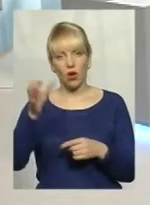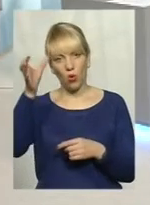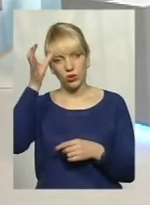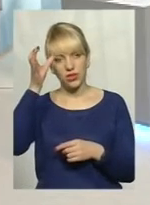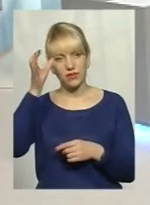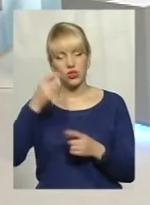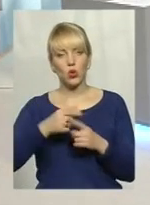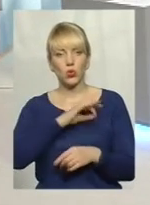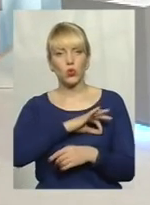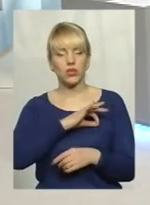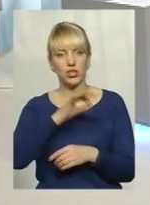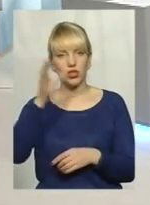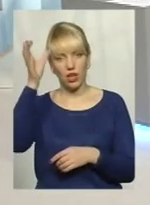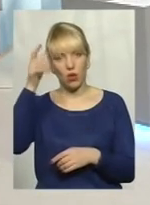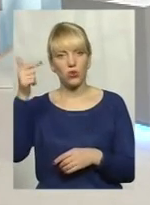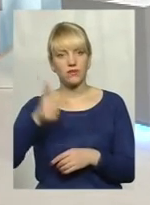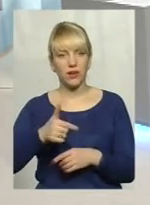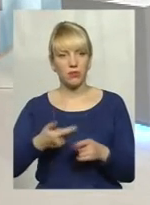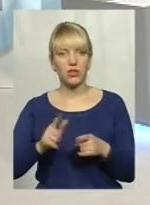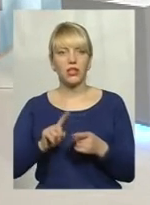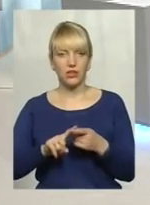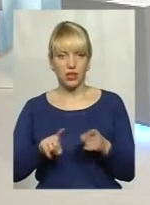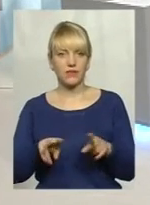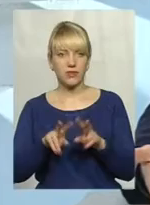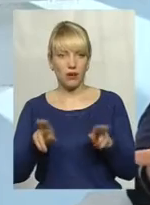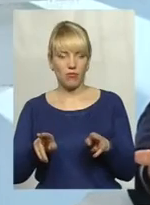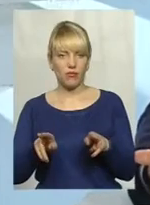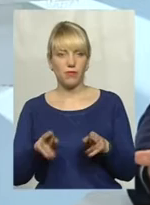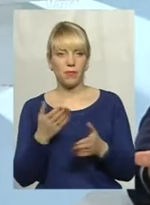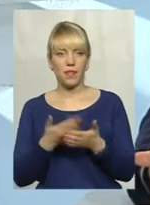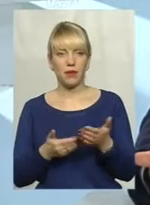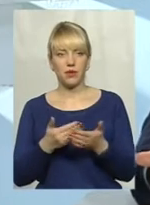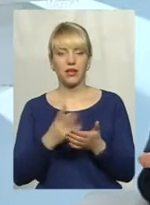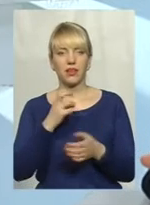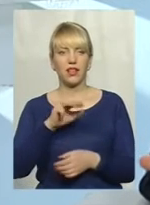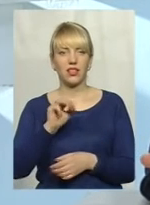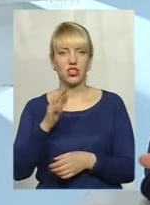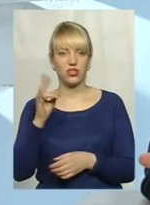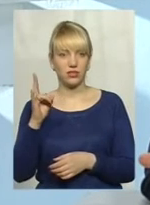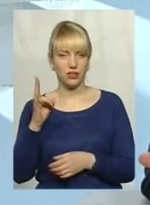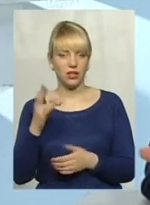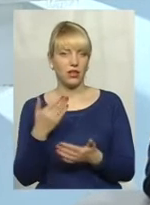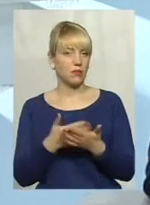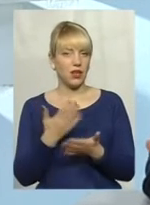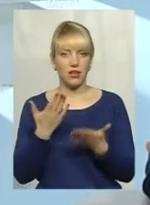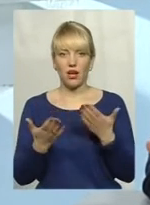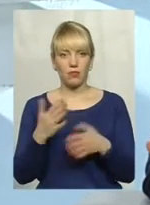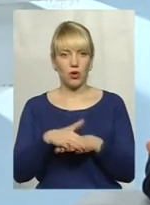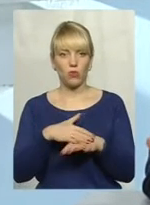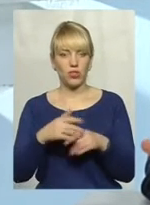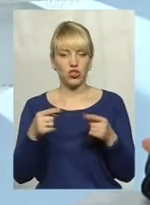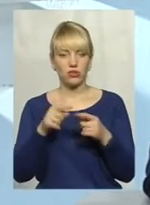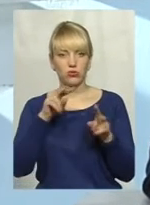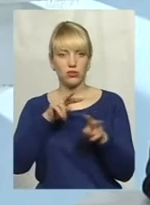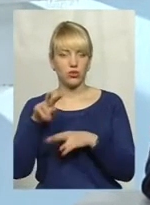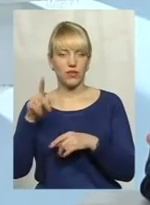освіченість. Юридична освіченість і юридична грамотність. Якби от в тому ж випадку, там, наприклад, з Нетішином, да? Якби громадськість чітко слідкувала,